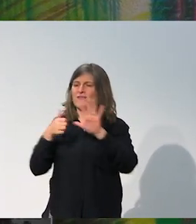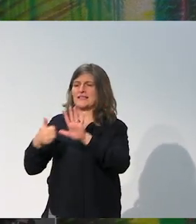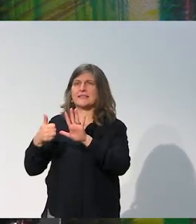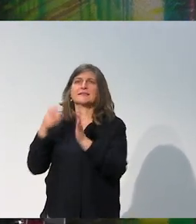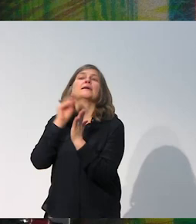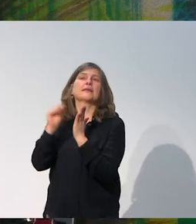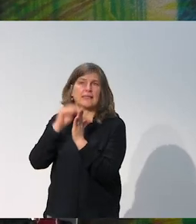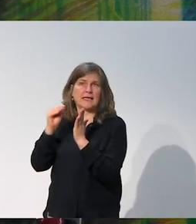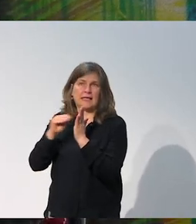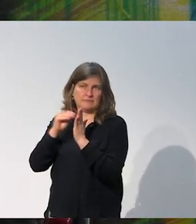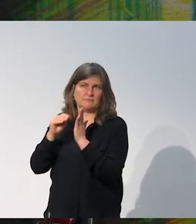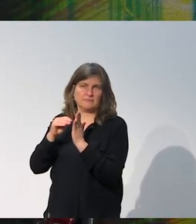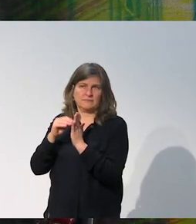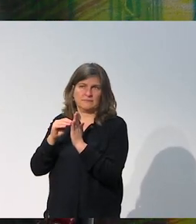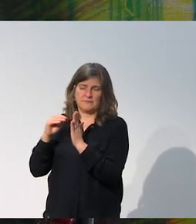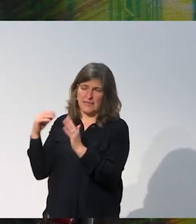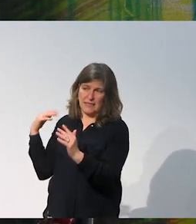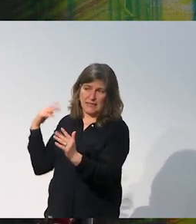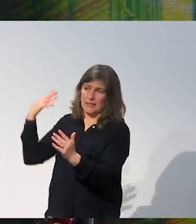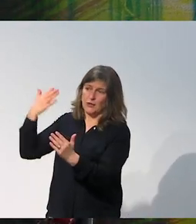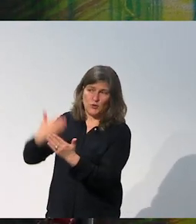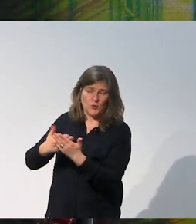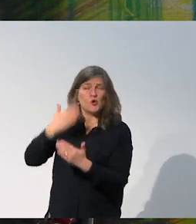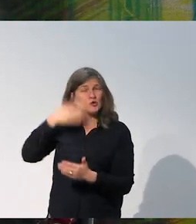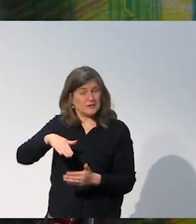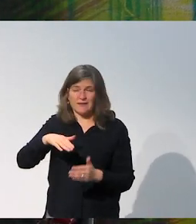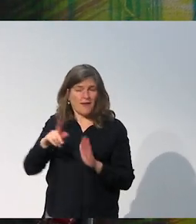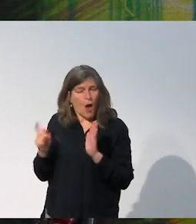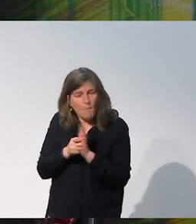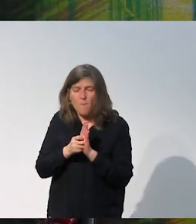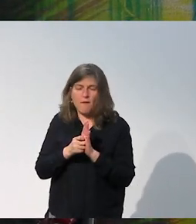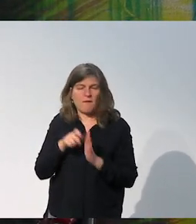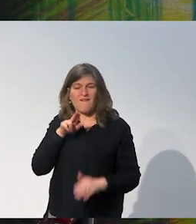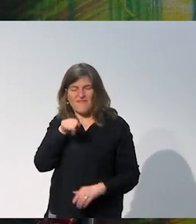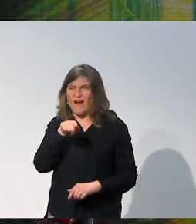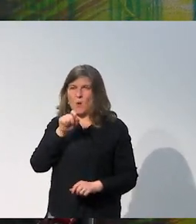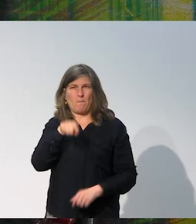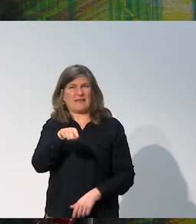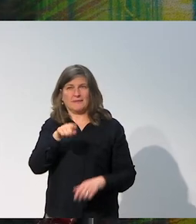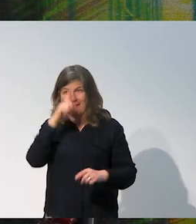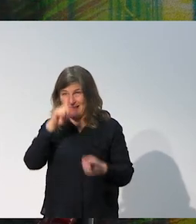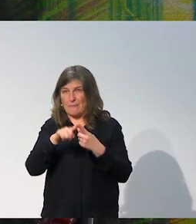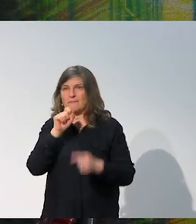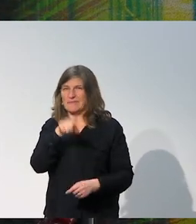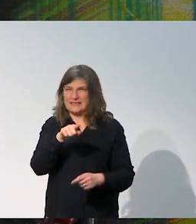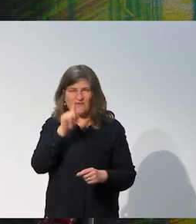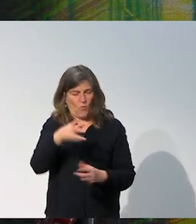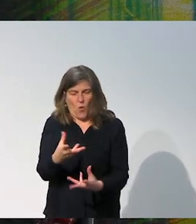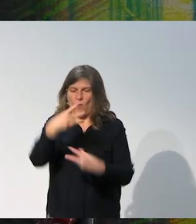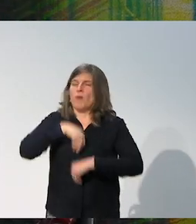1996, je savais qu'un jour ou l'autre, je devrais me confronter à cette matière-là, empoigner ça.